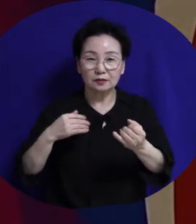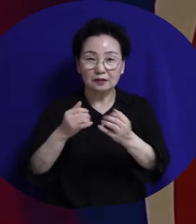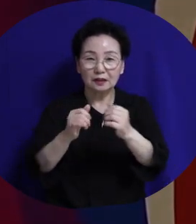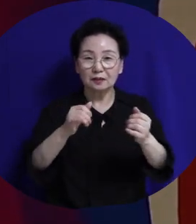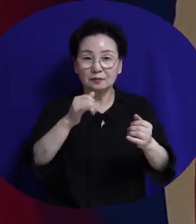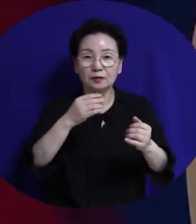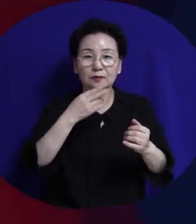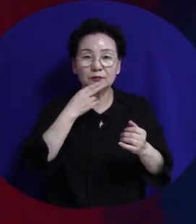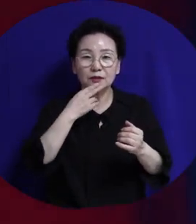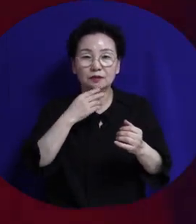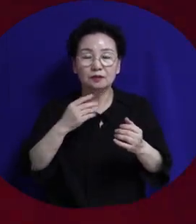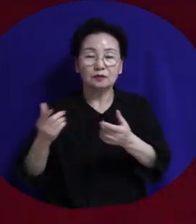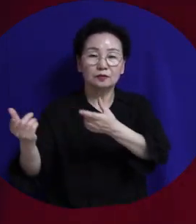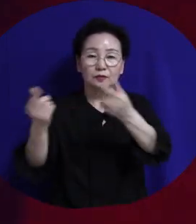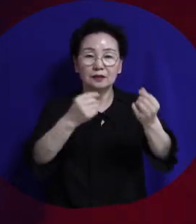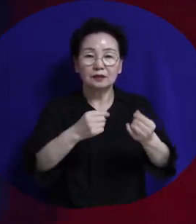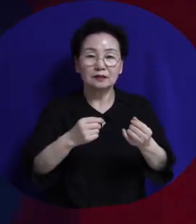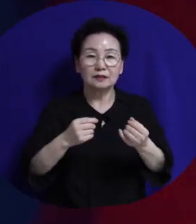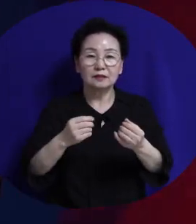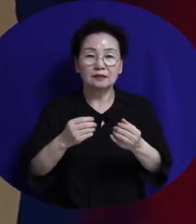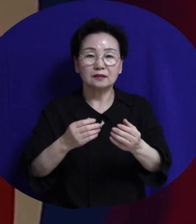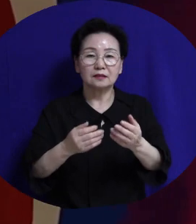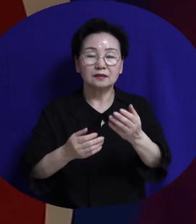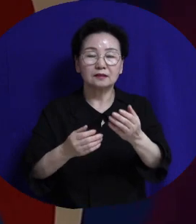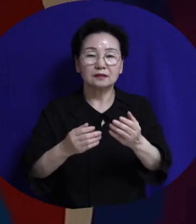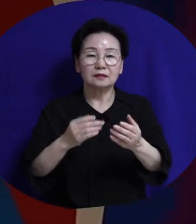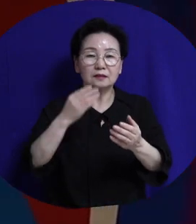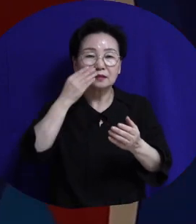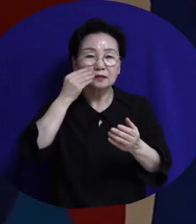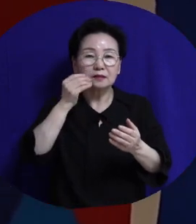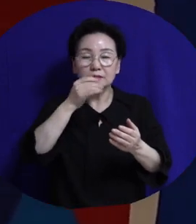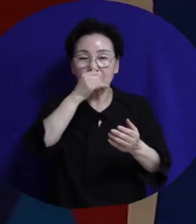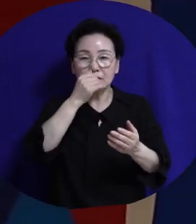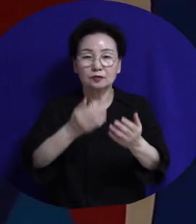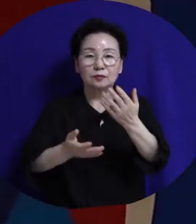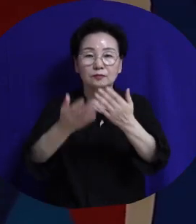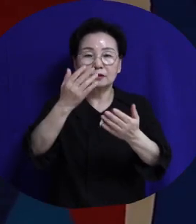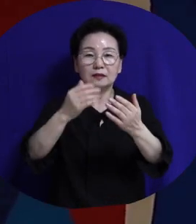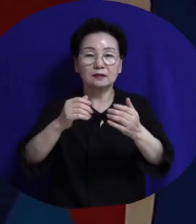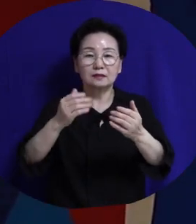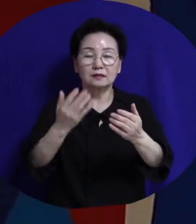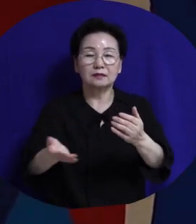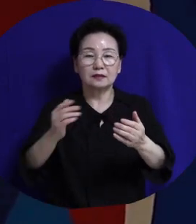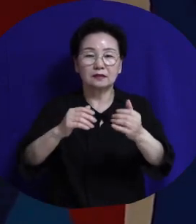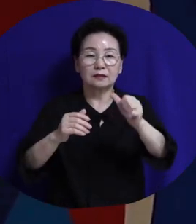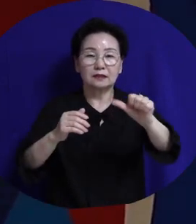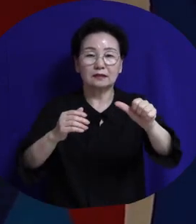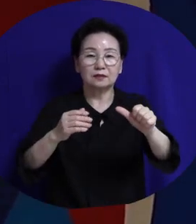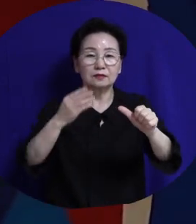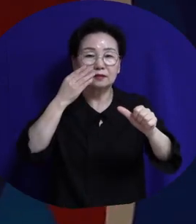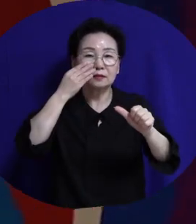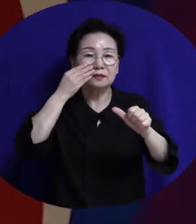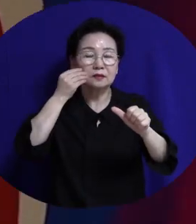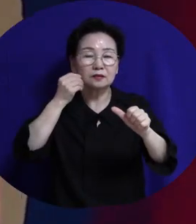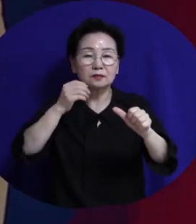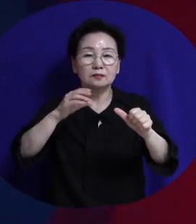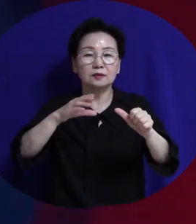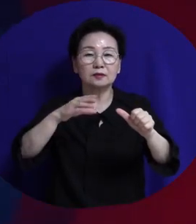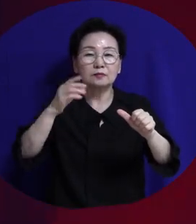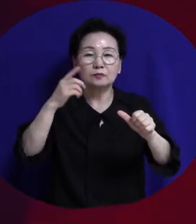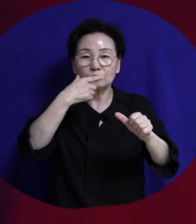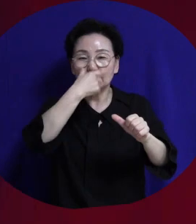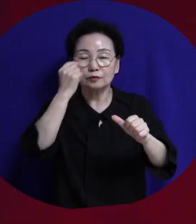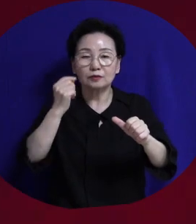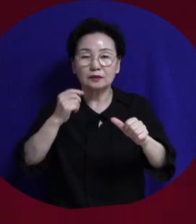등을 가졌어요. 기름이 있어 불이 탔다고. 근데 5은 기름이 떨어졌어. 5은 기름을 준비하고